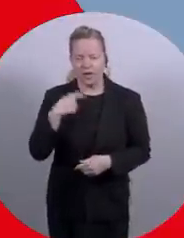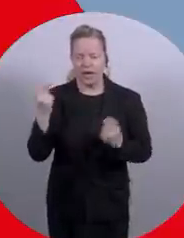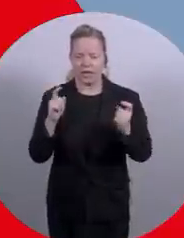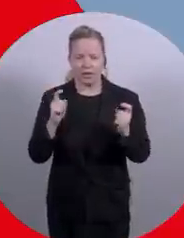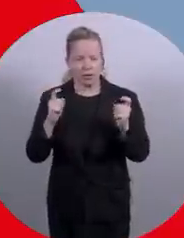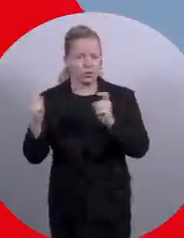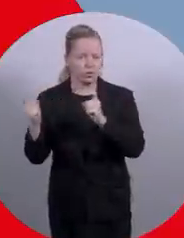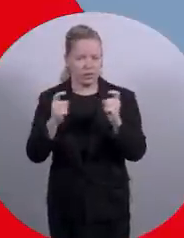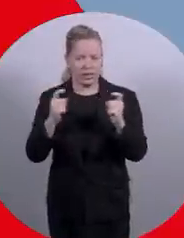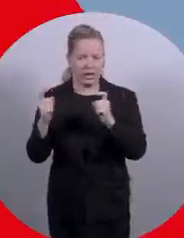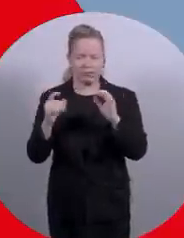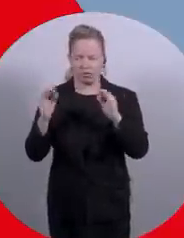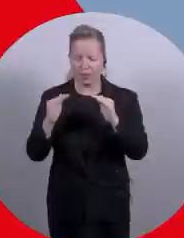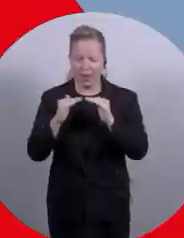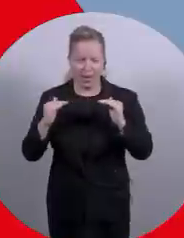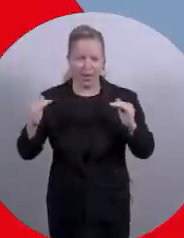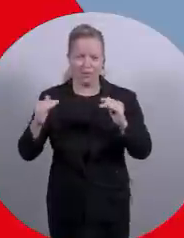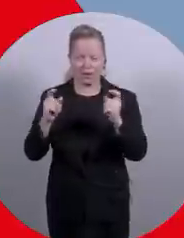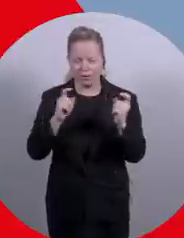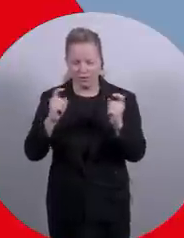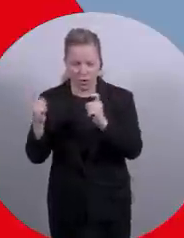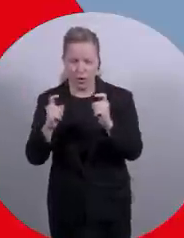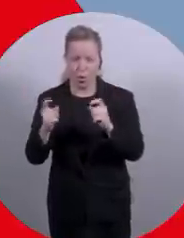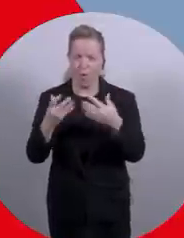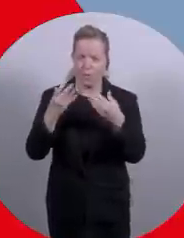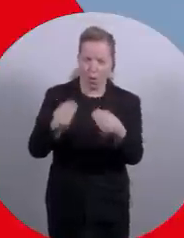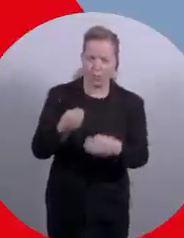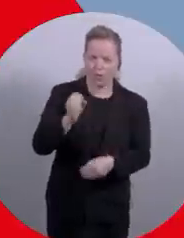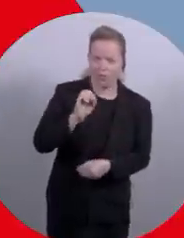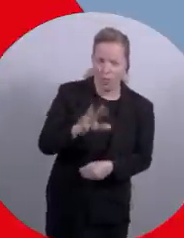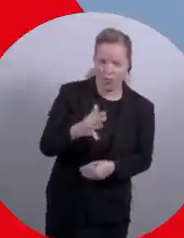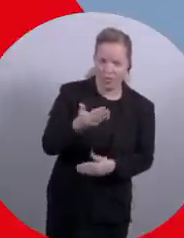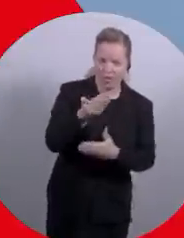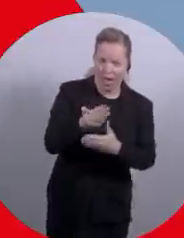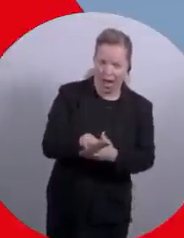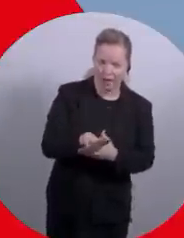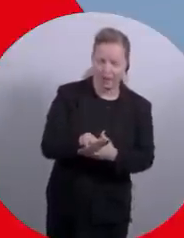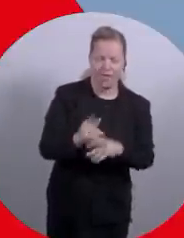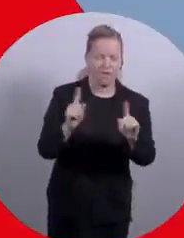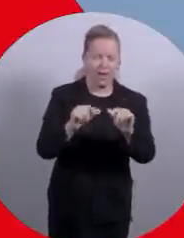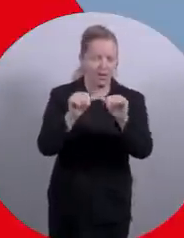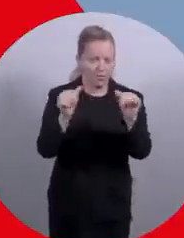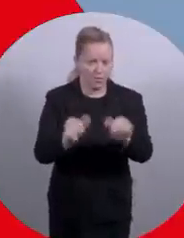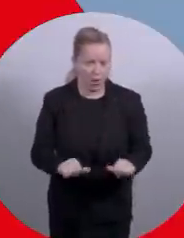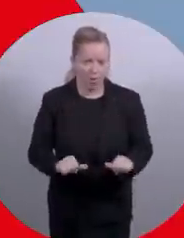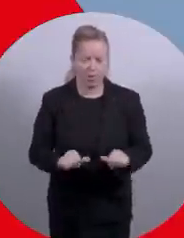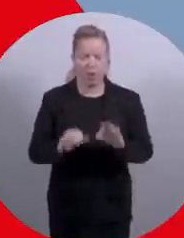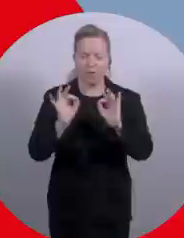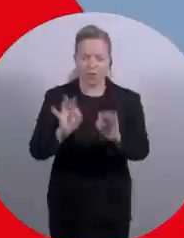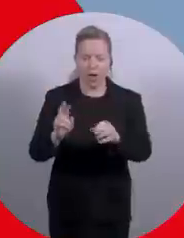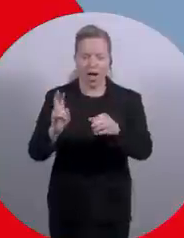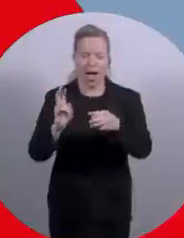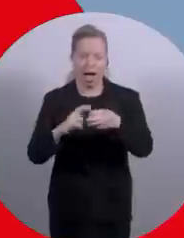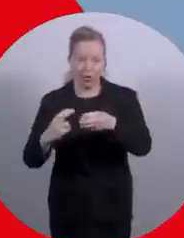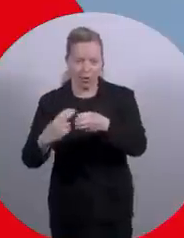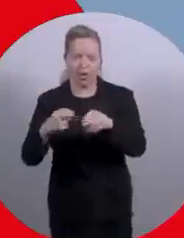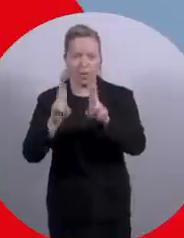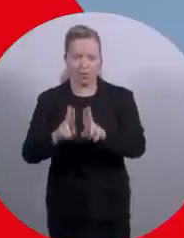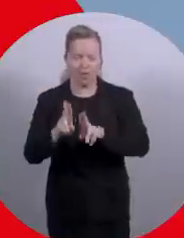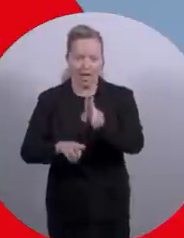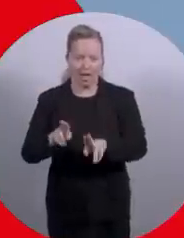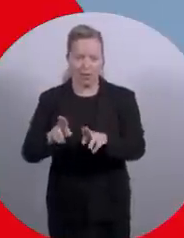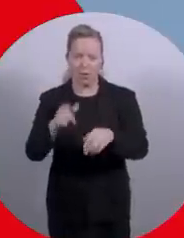Ebene gibt es jetzt das 15 Gehalt in welcher Artikel des 15 Gehalt für die Angehörigen der Pflegeberufe